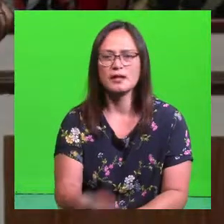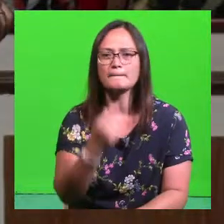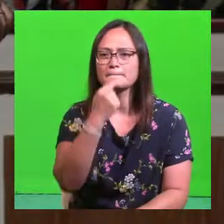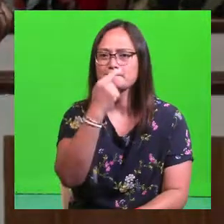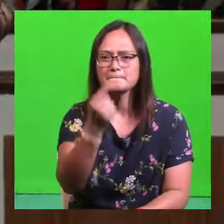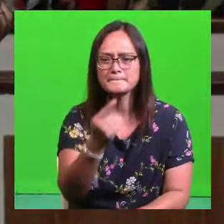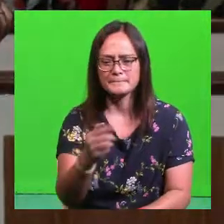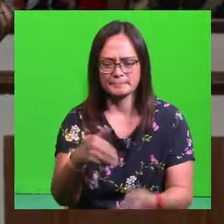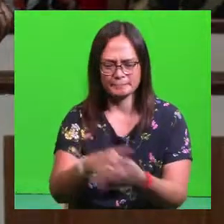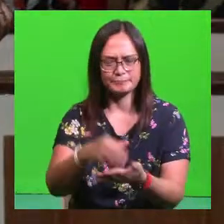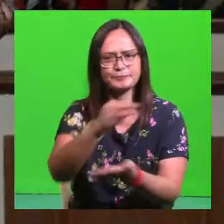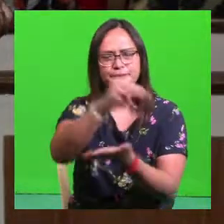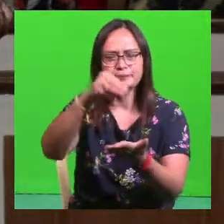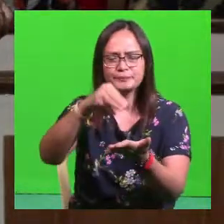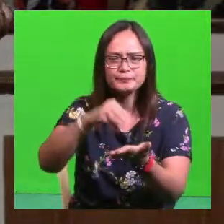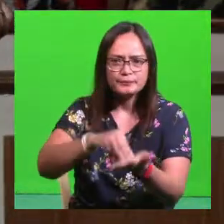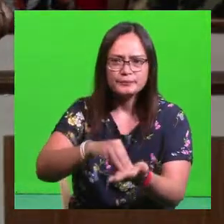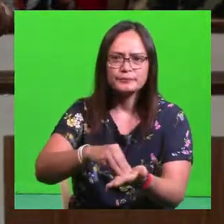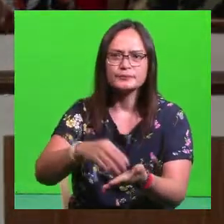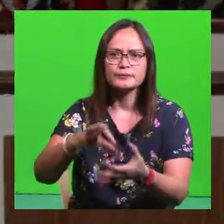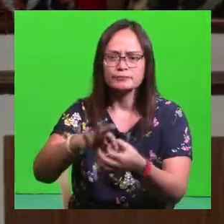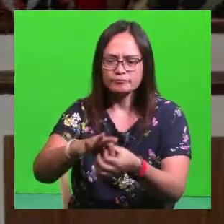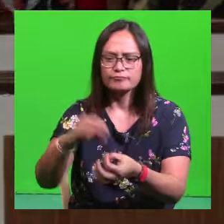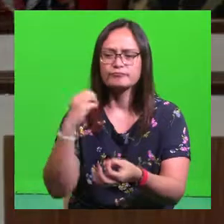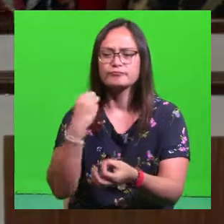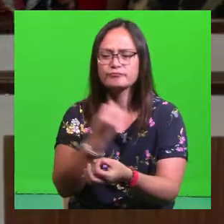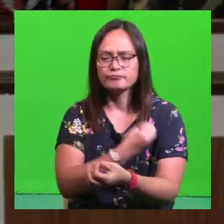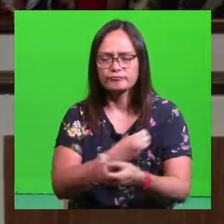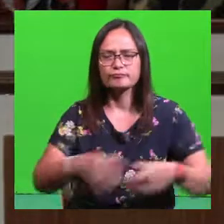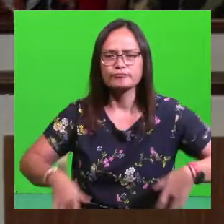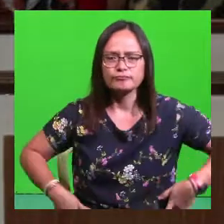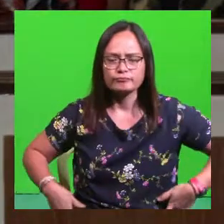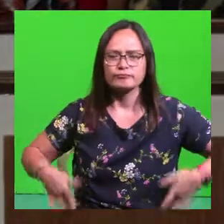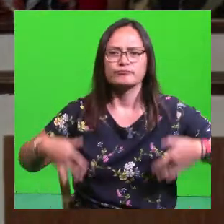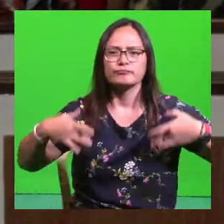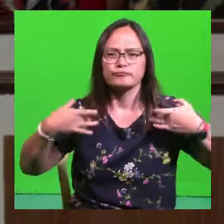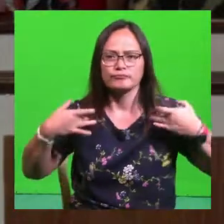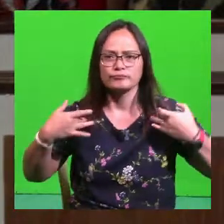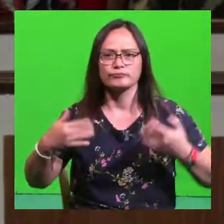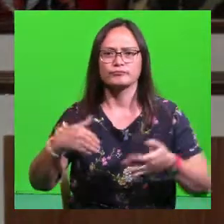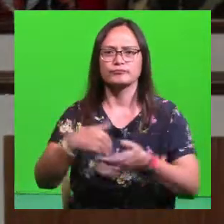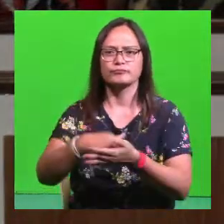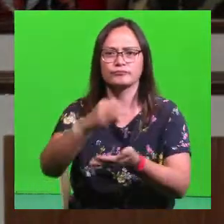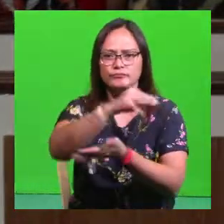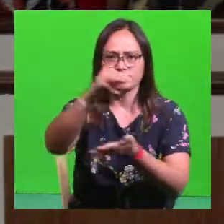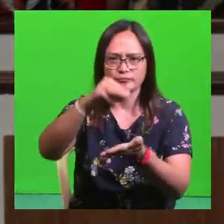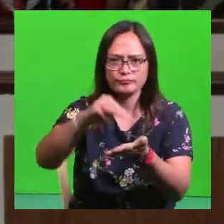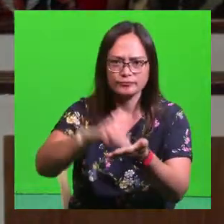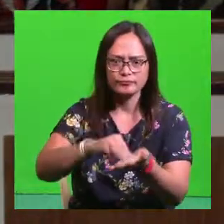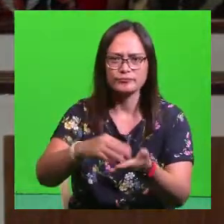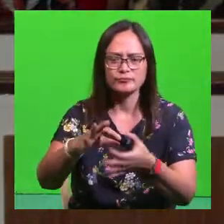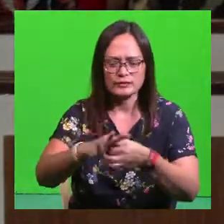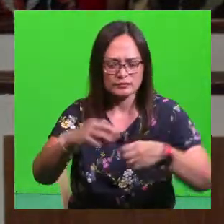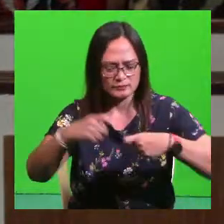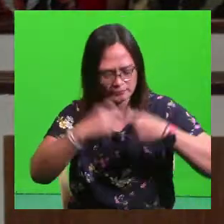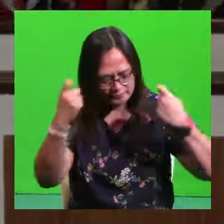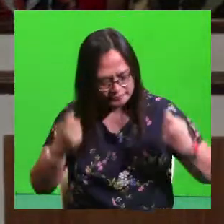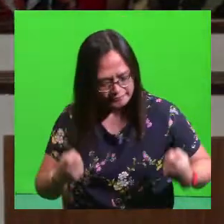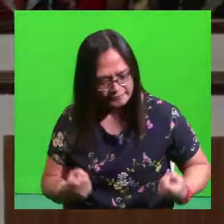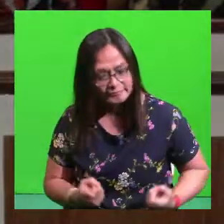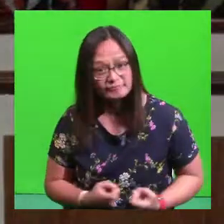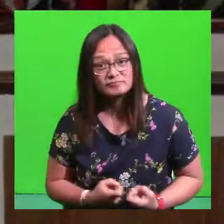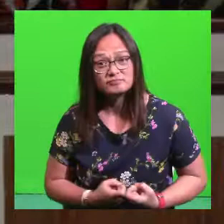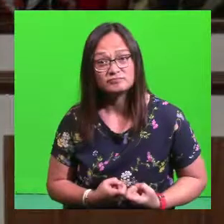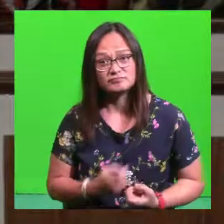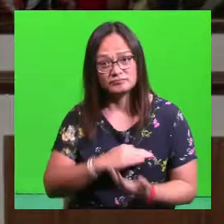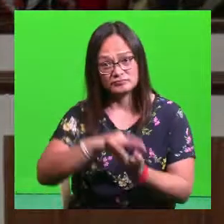ating kalalagyan sa buhay, sa kalagitnaan ng balot ng kasalanan, sapagkat lahat naman tayo, kahit ligtas tayo, nasa